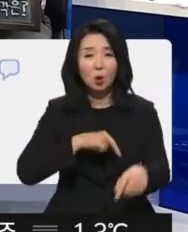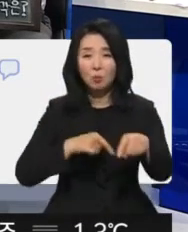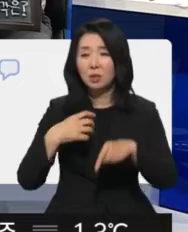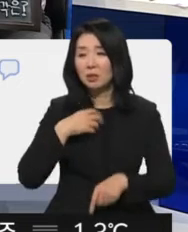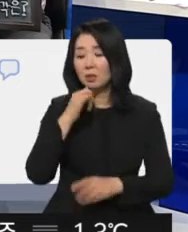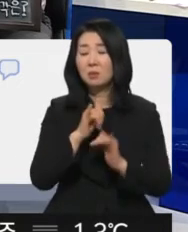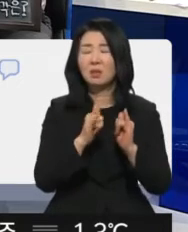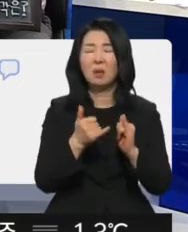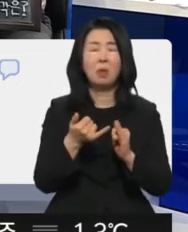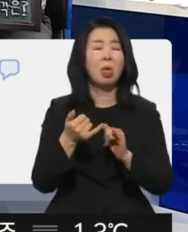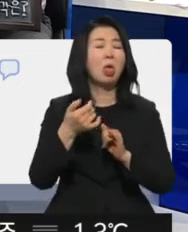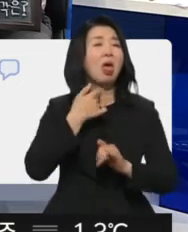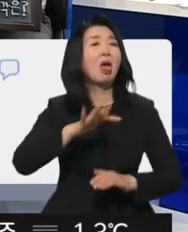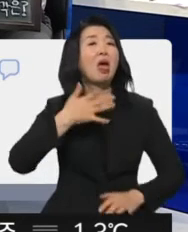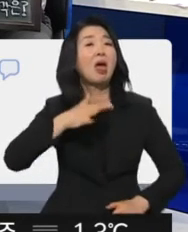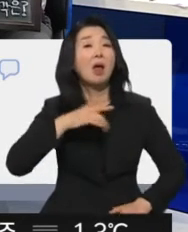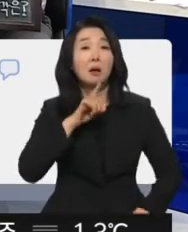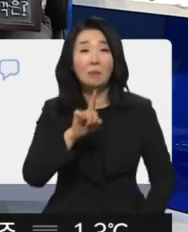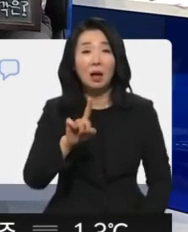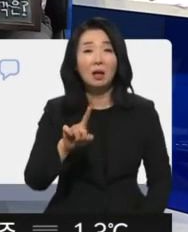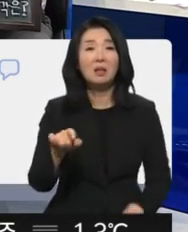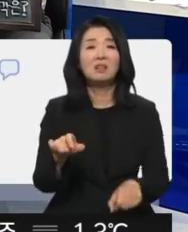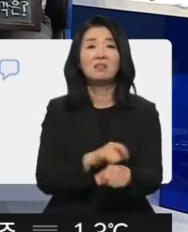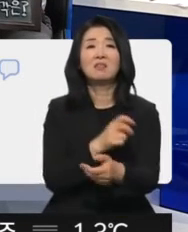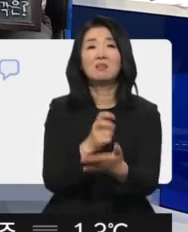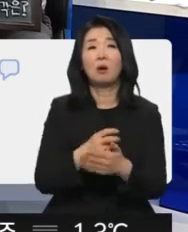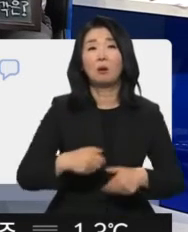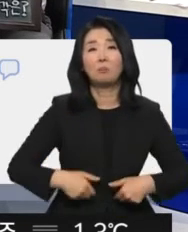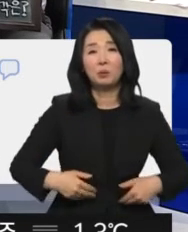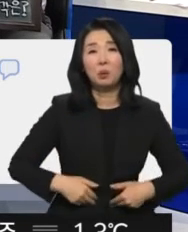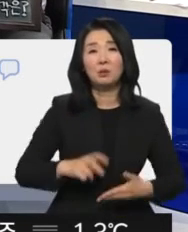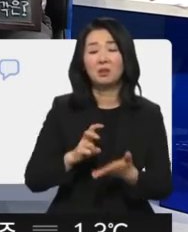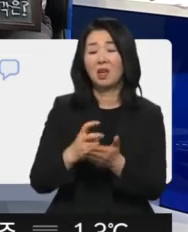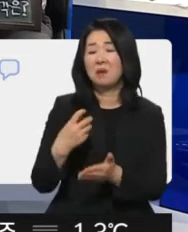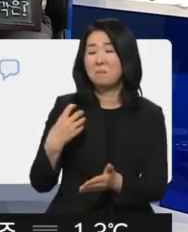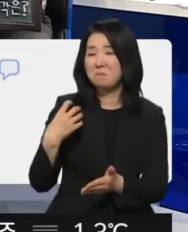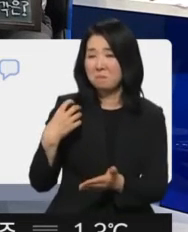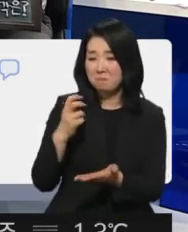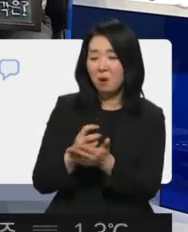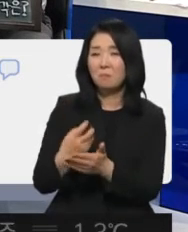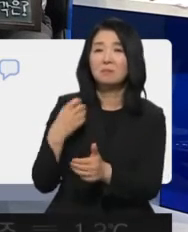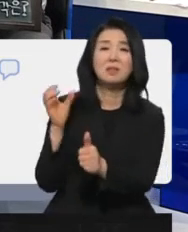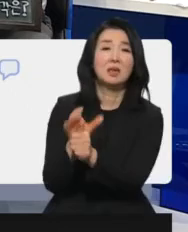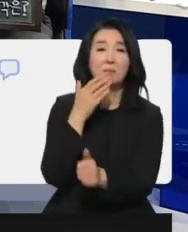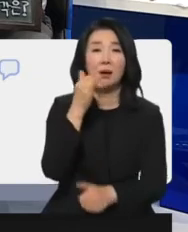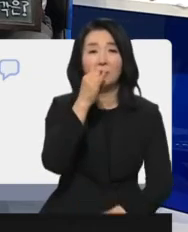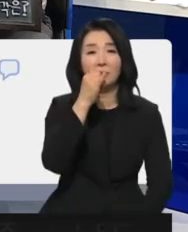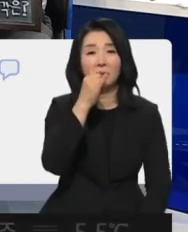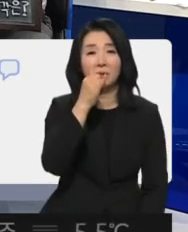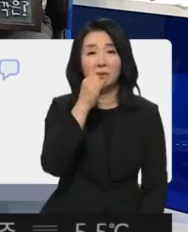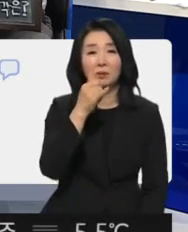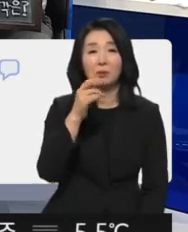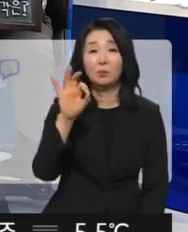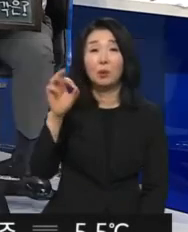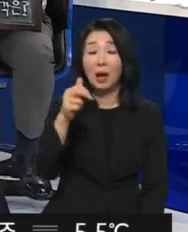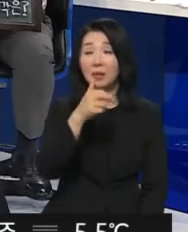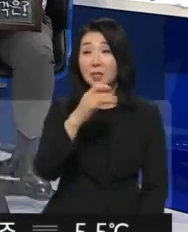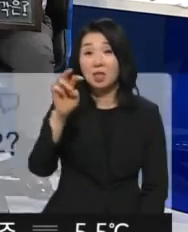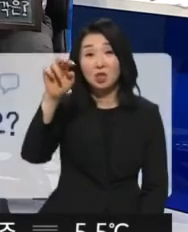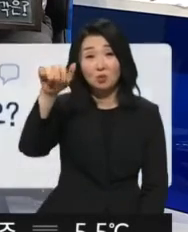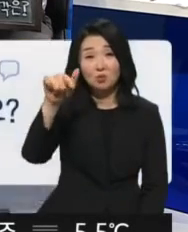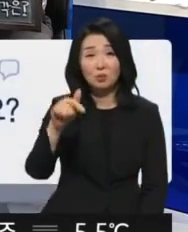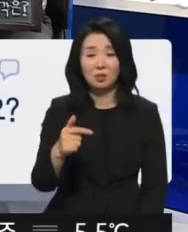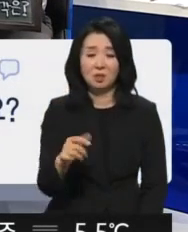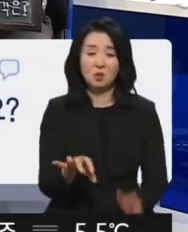자리들이 오리발을 내고 있다. 특검으로 가야 한다. 그래야 법적 책임을 물을 수 있다라고 하셨습니다. 그리고 안희웅님,